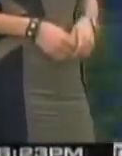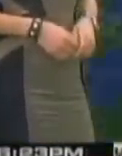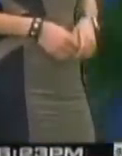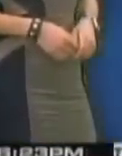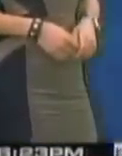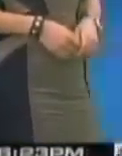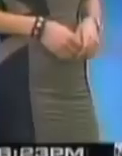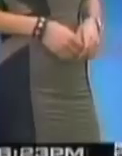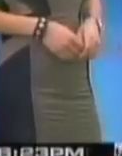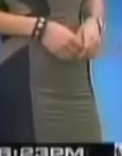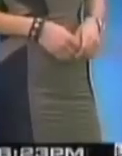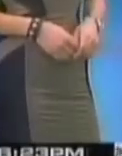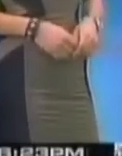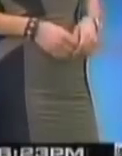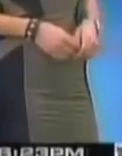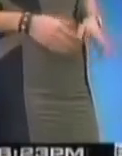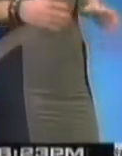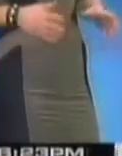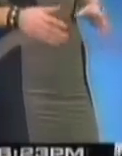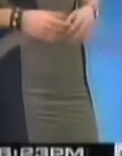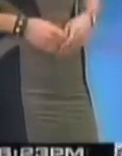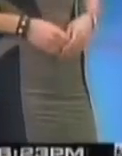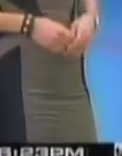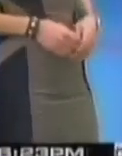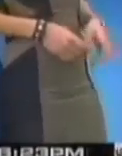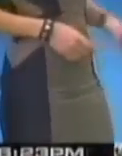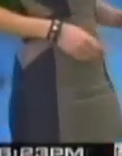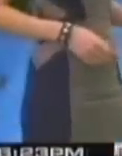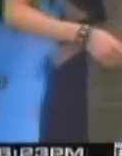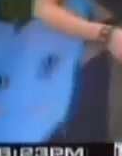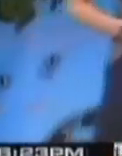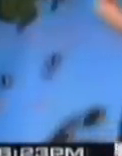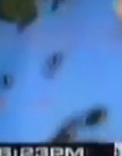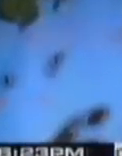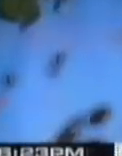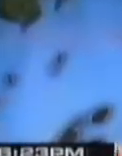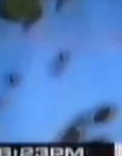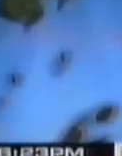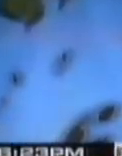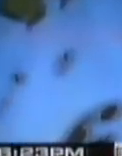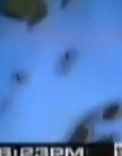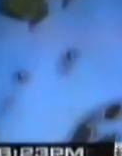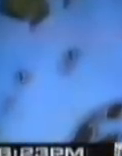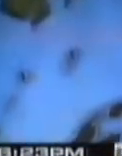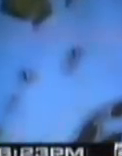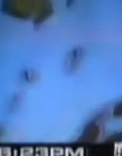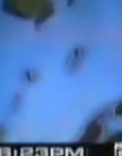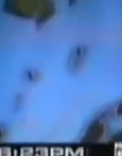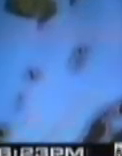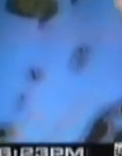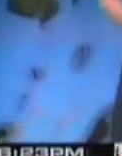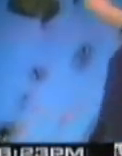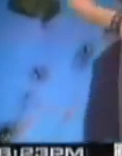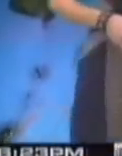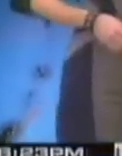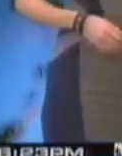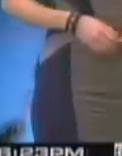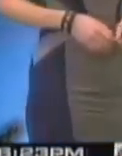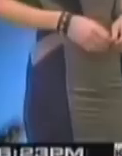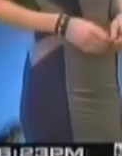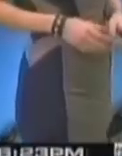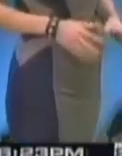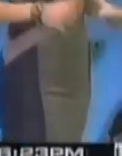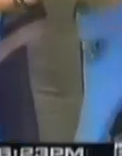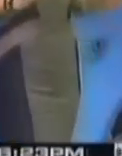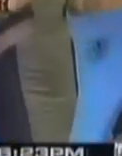At eto pa mga kapatid, may namumuong sama ng panahon pang namataan ang pag-asa sa may silangan ng Mindanao. Nasa labas pa naman ito ng